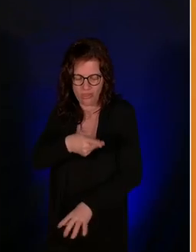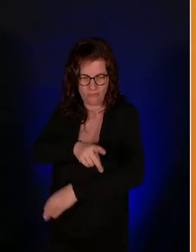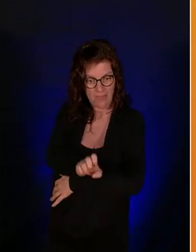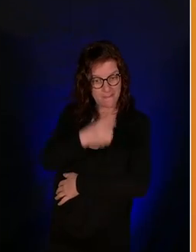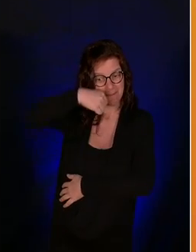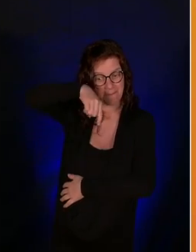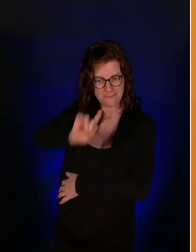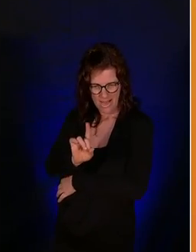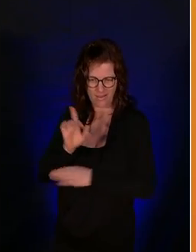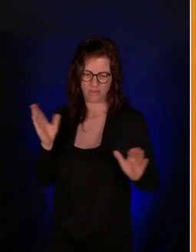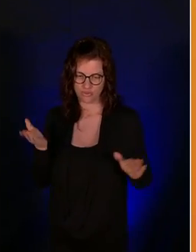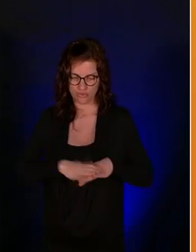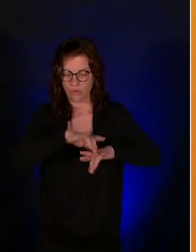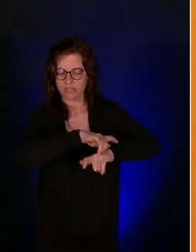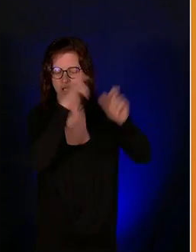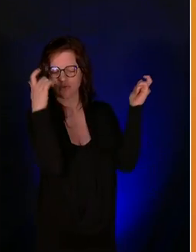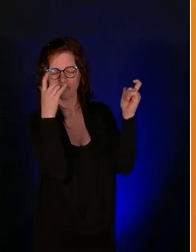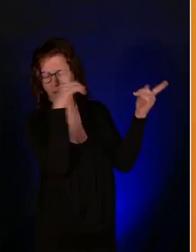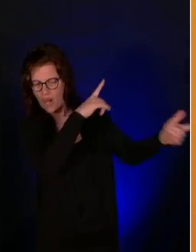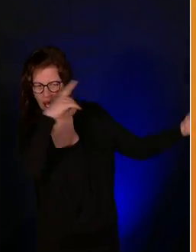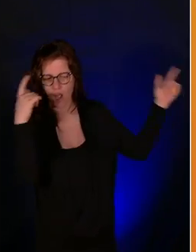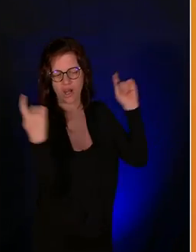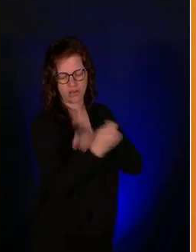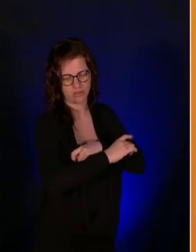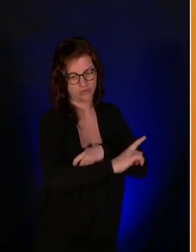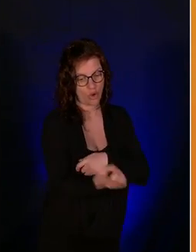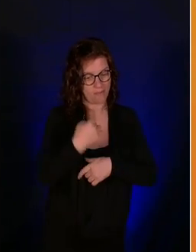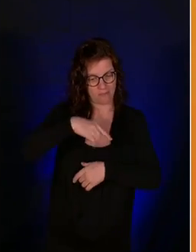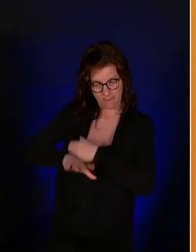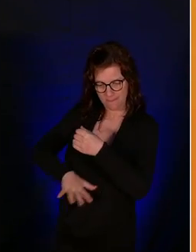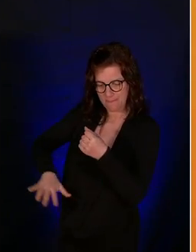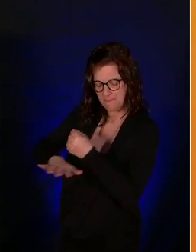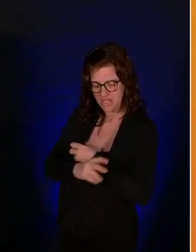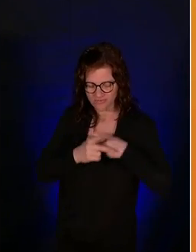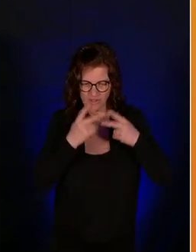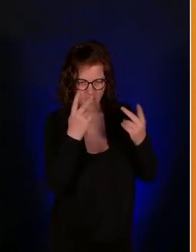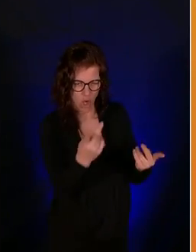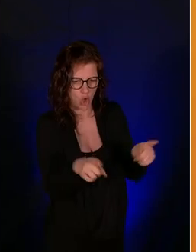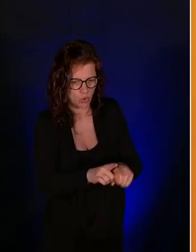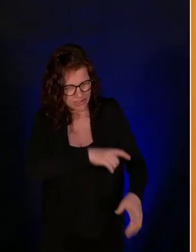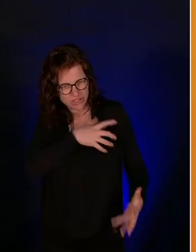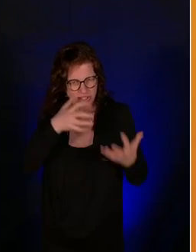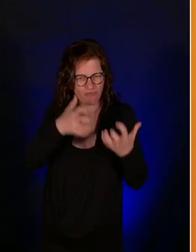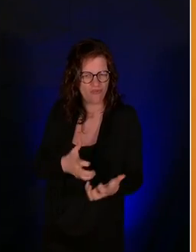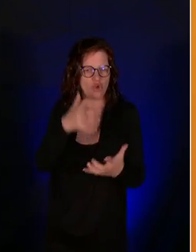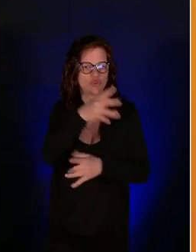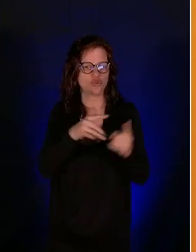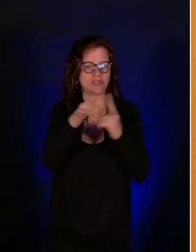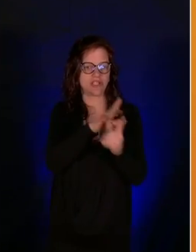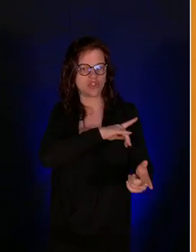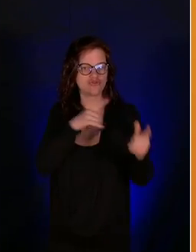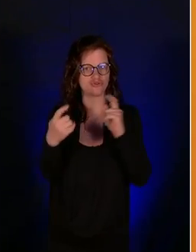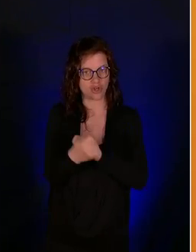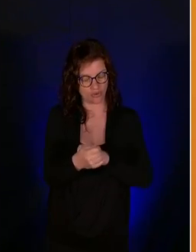et sans remettre en cause nos statuts, nos fondamentaux, nos valeurs et notre exigence de changement de société,